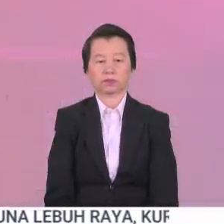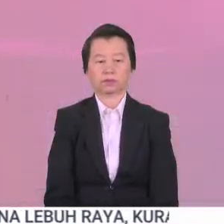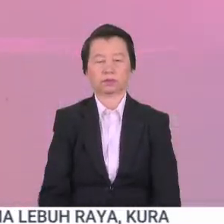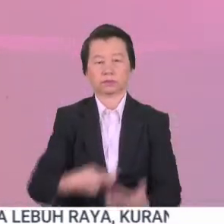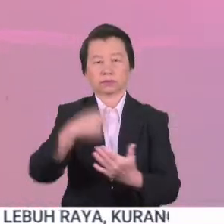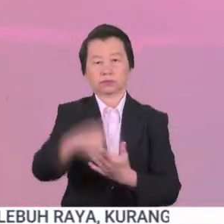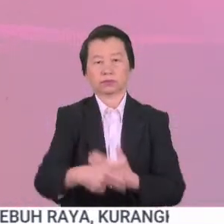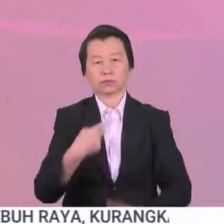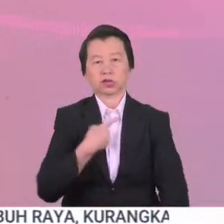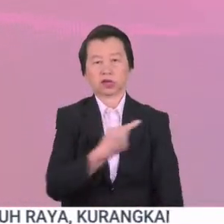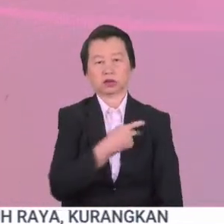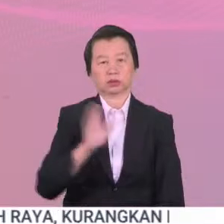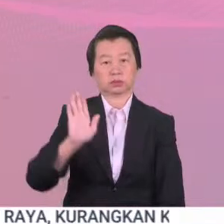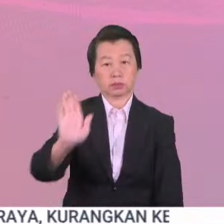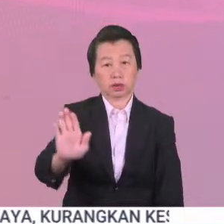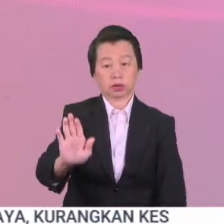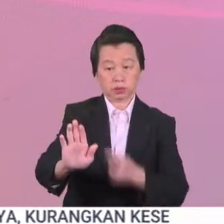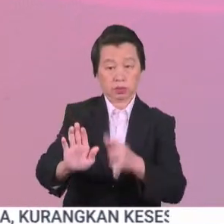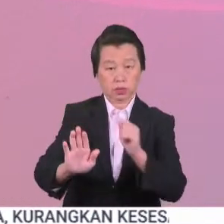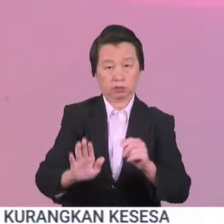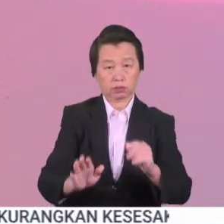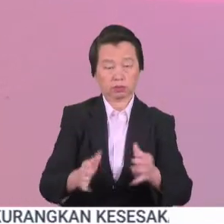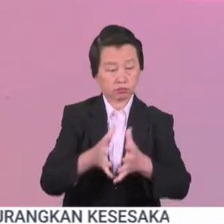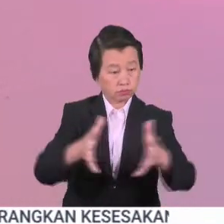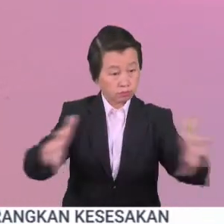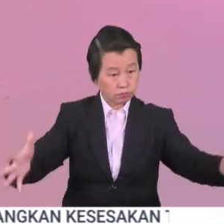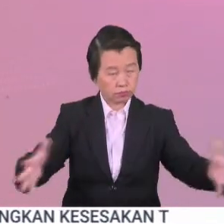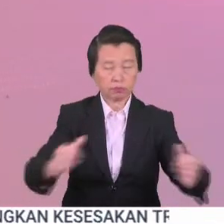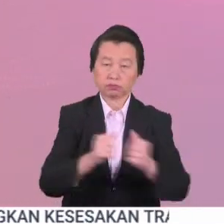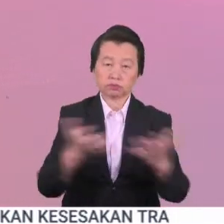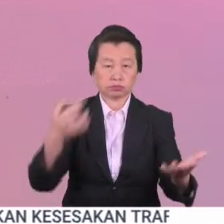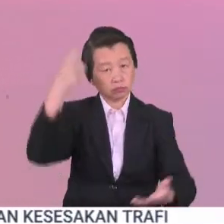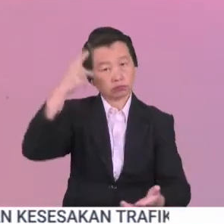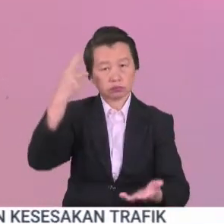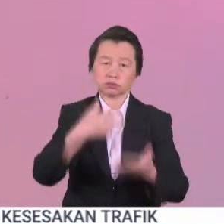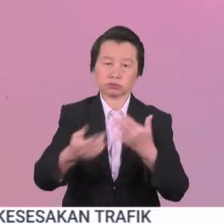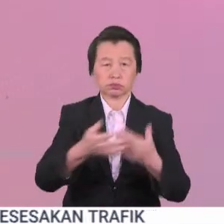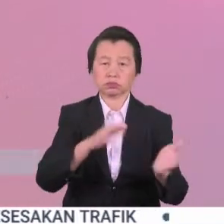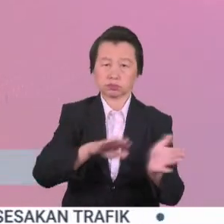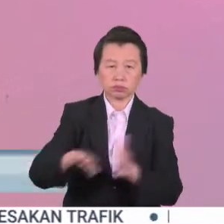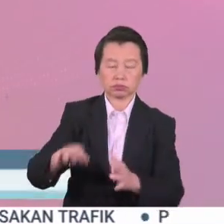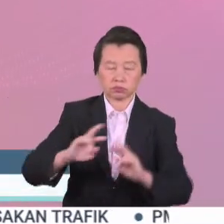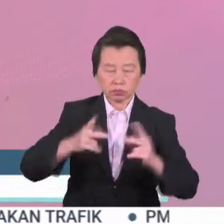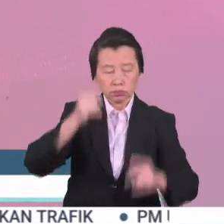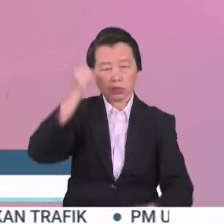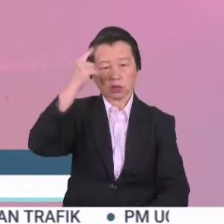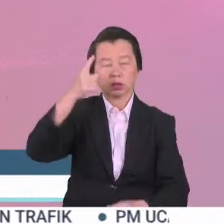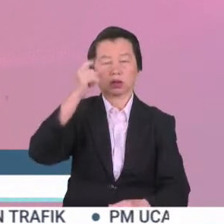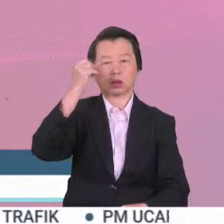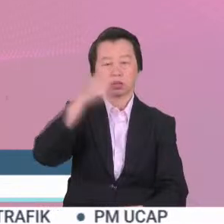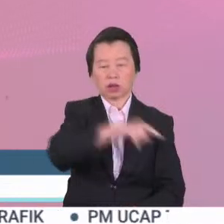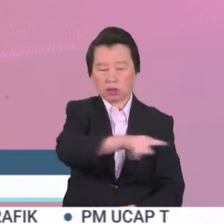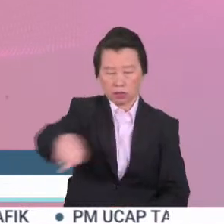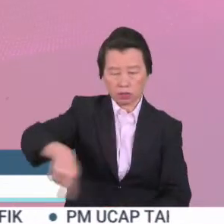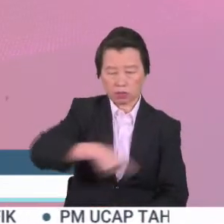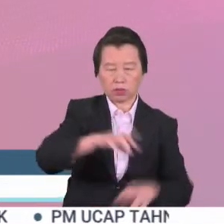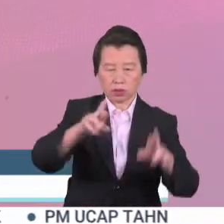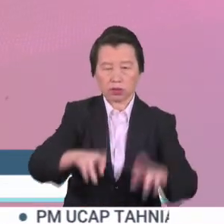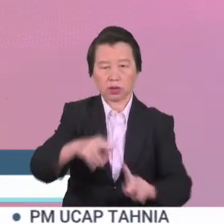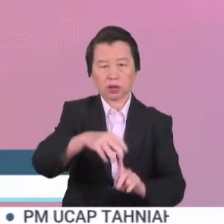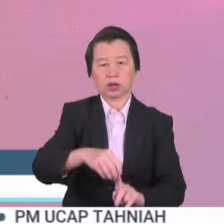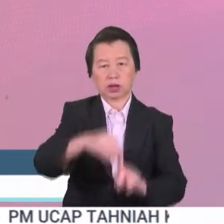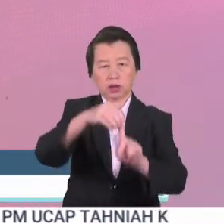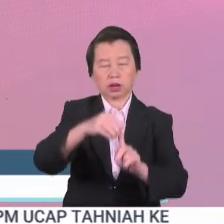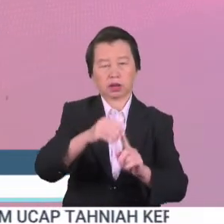program kita Madani harus diperluaskan tanpa mengera fahaman politik ia bagi meningkatkan kefahaman dan penghayatan dalam kalangan rakyat terutama